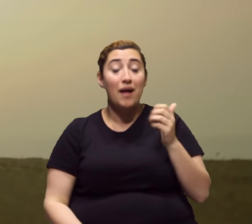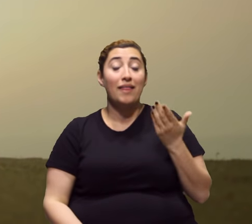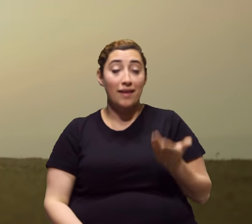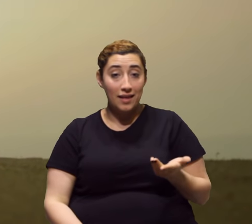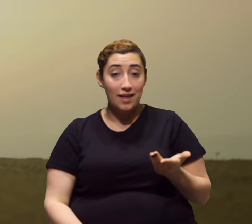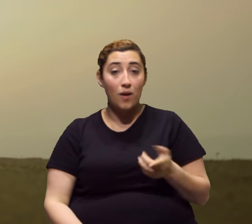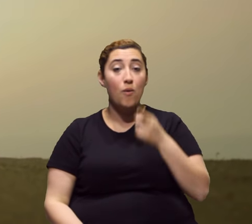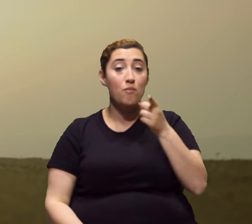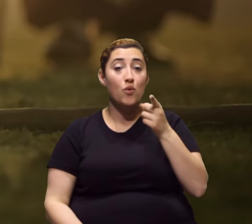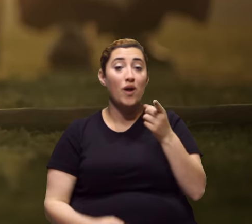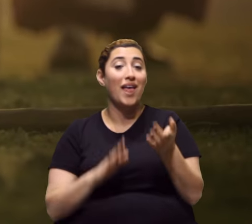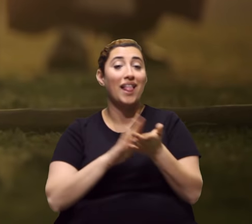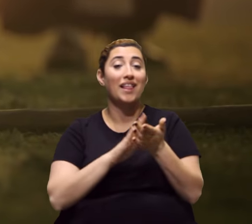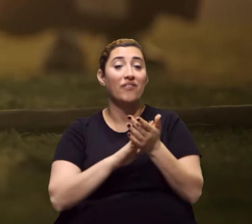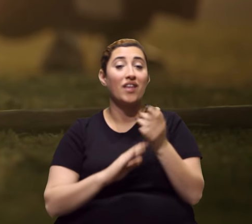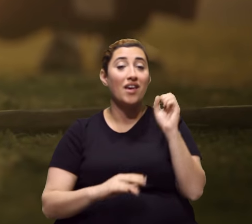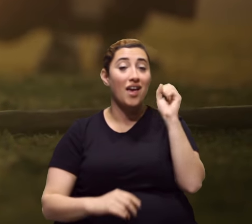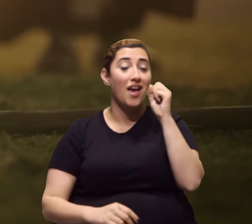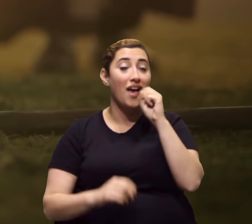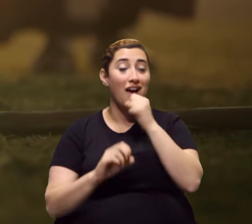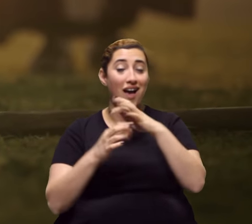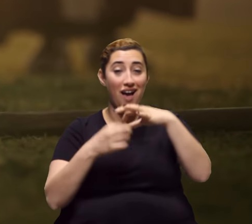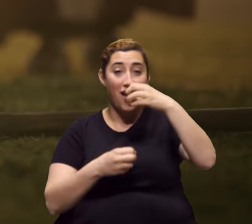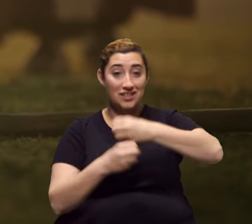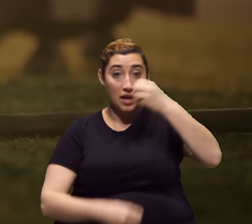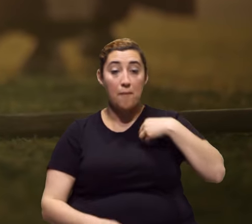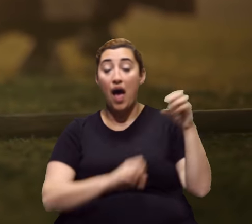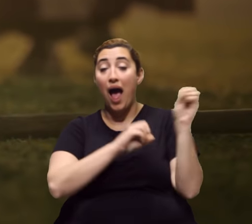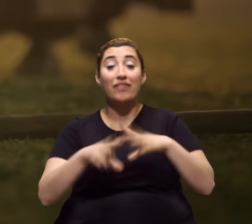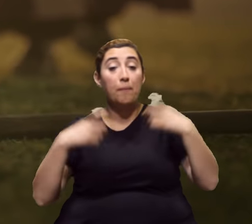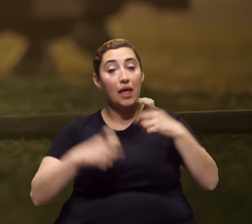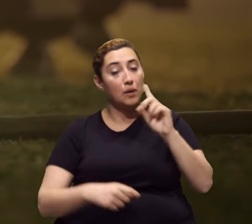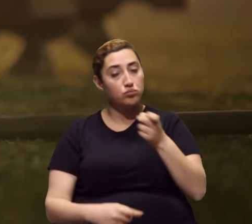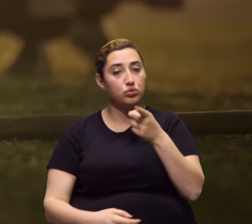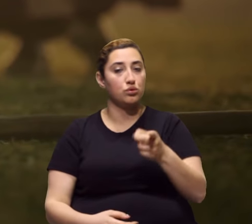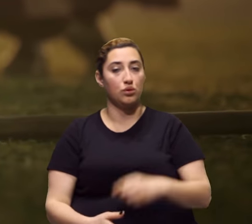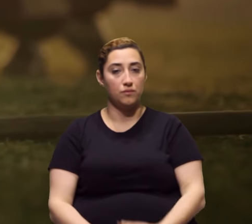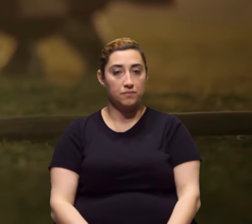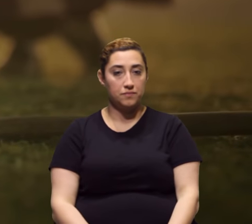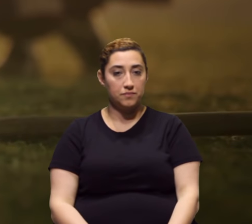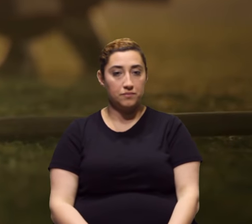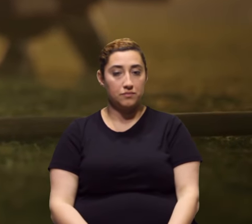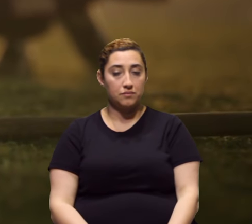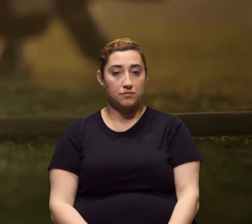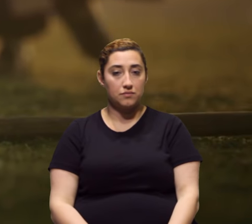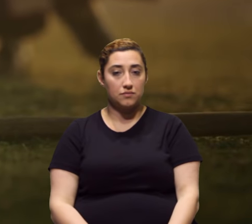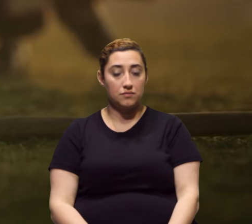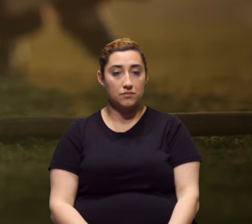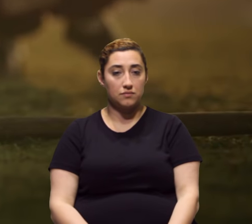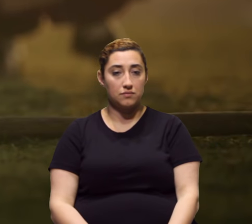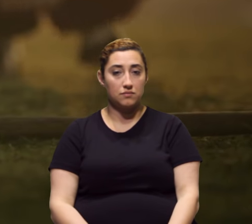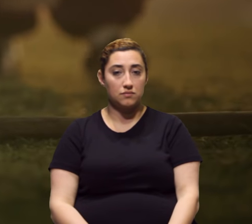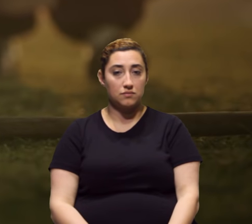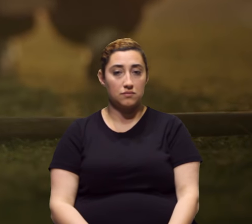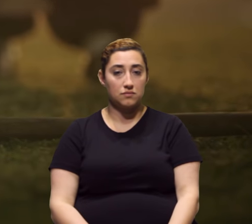işte bu elimdeki asayı attığım yeri bul. Yunus yerdeki asaya doğru ilerlemeye